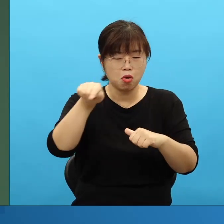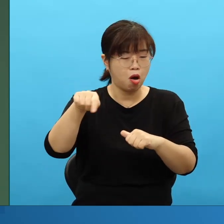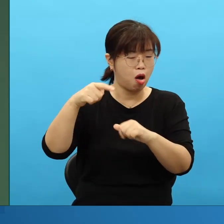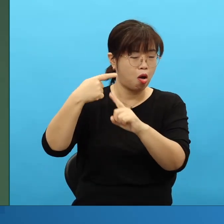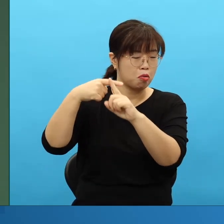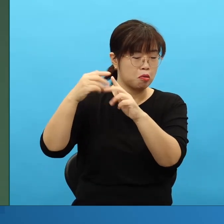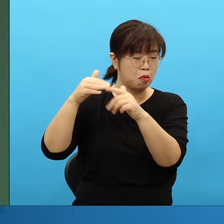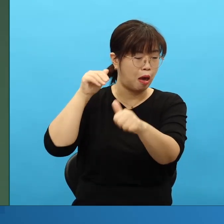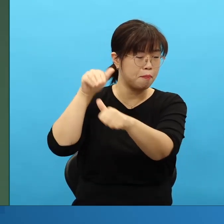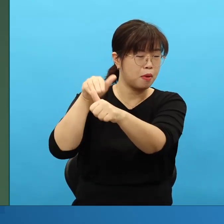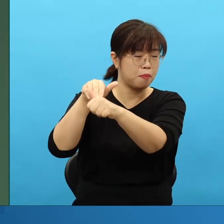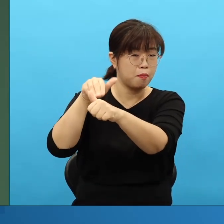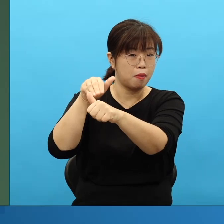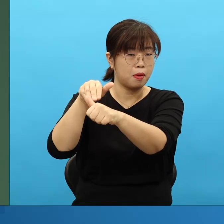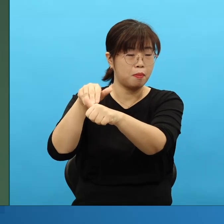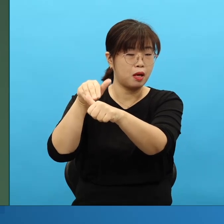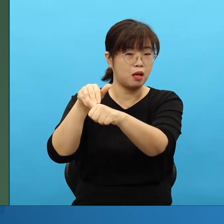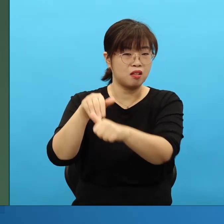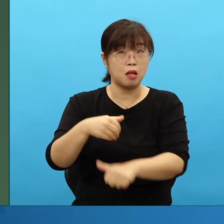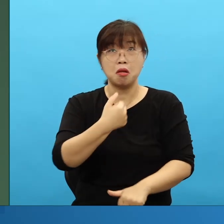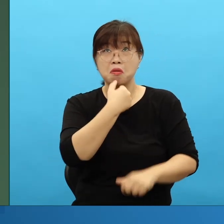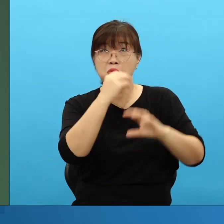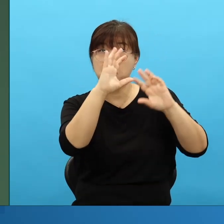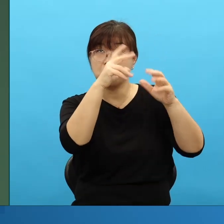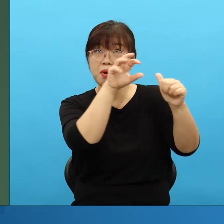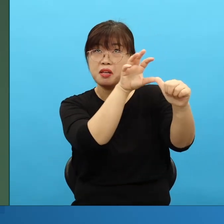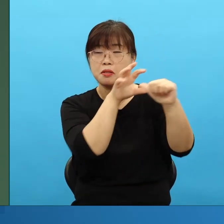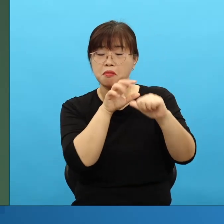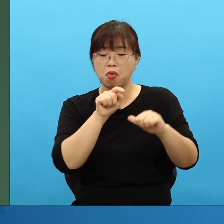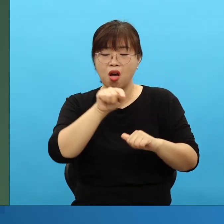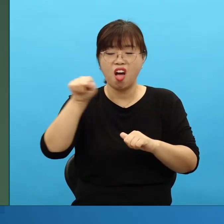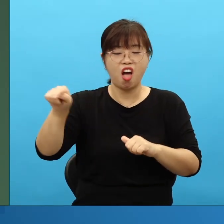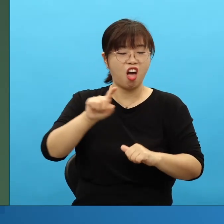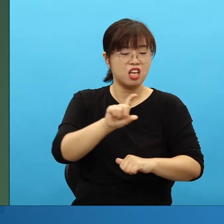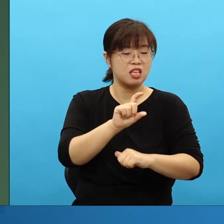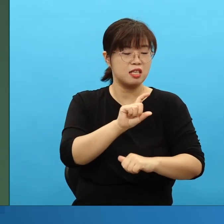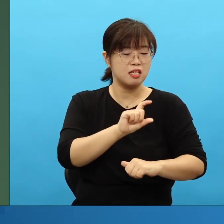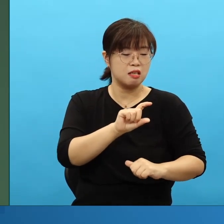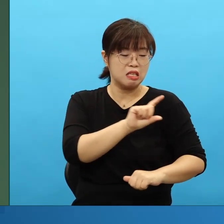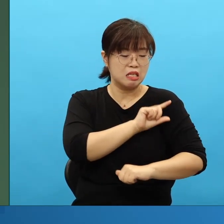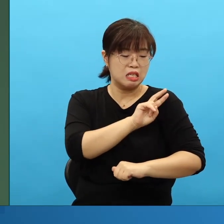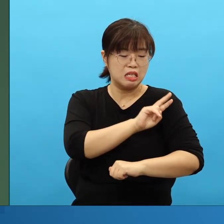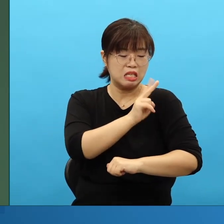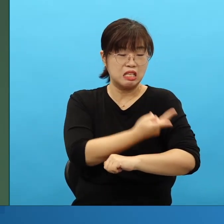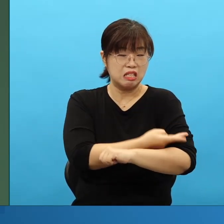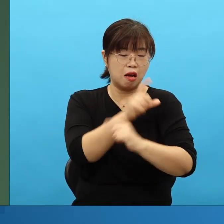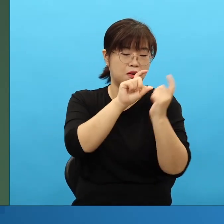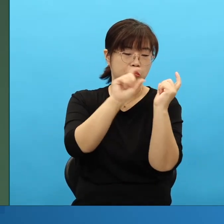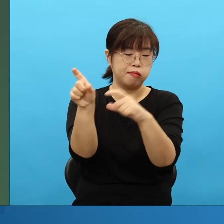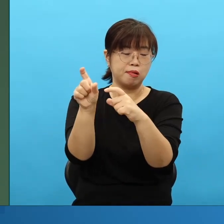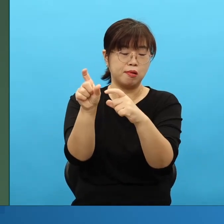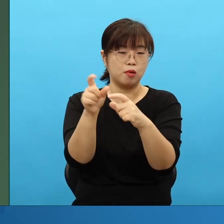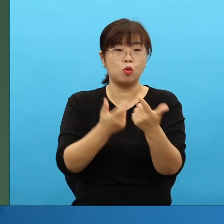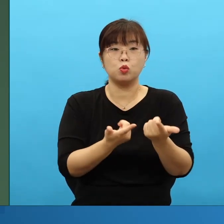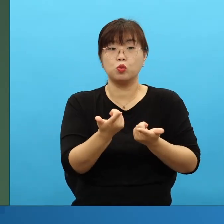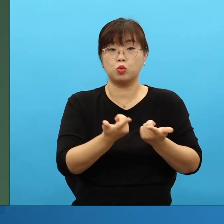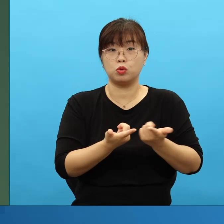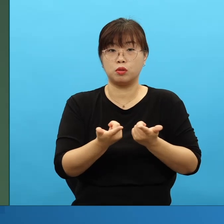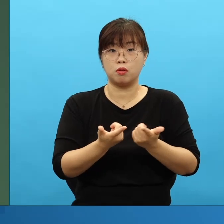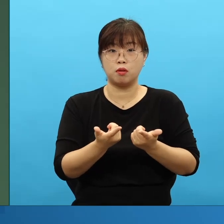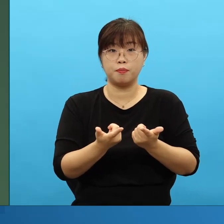이용해서 저 이단이다 저거. They were using Rome and they were saying they are heretics. 이렇게 나오니까